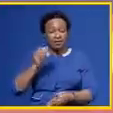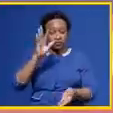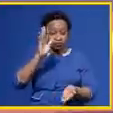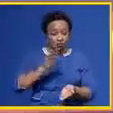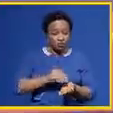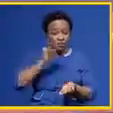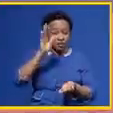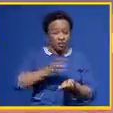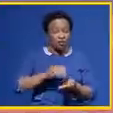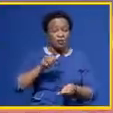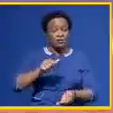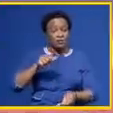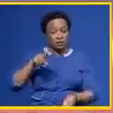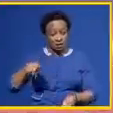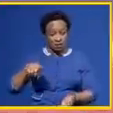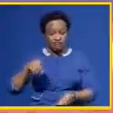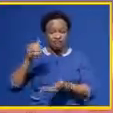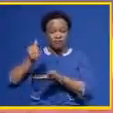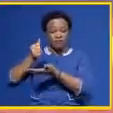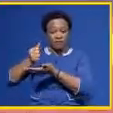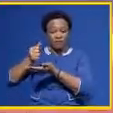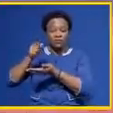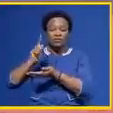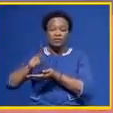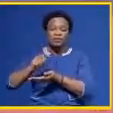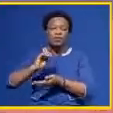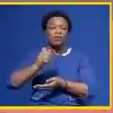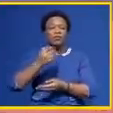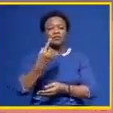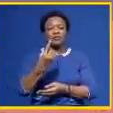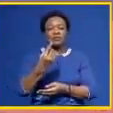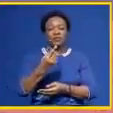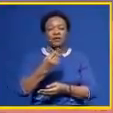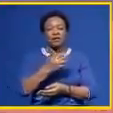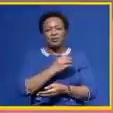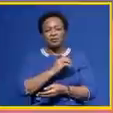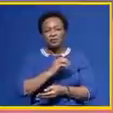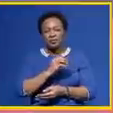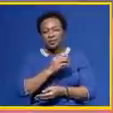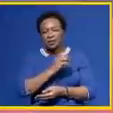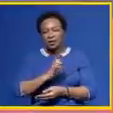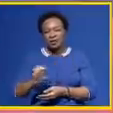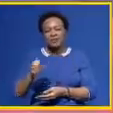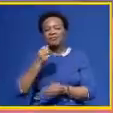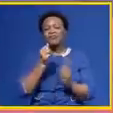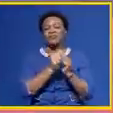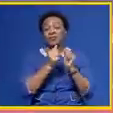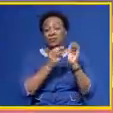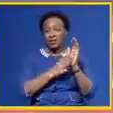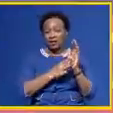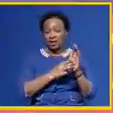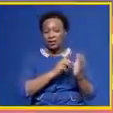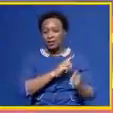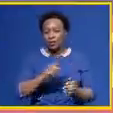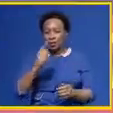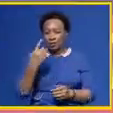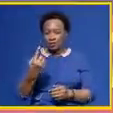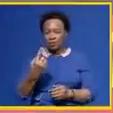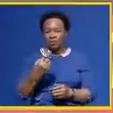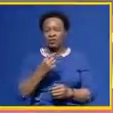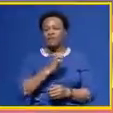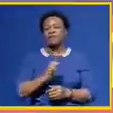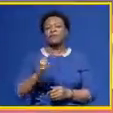app, kuna vifurushi cha mwezi ambacho kitakuwa kwa shilingi 18,000, na kuna kifurushi cha wiki kwa ajili ya